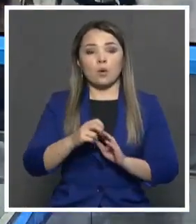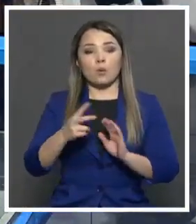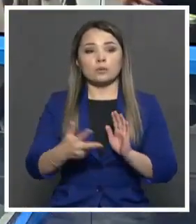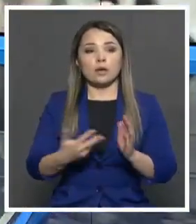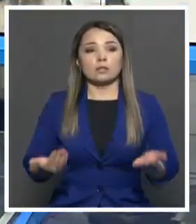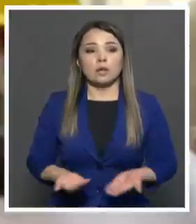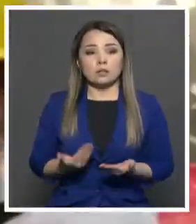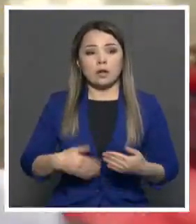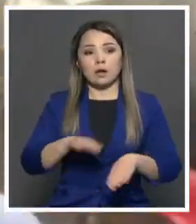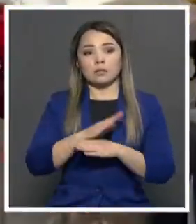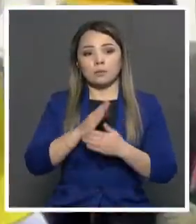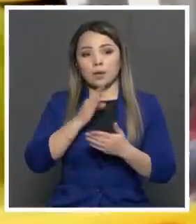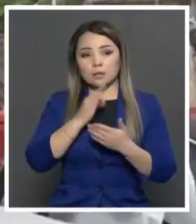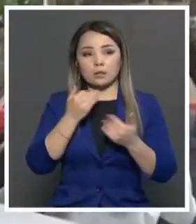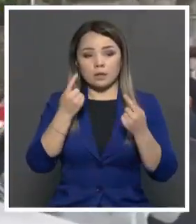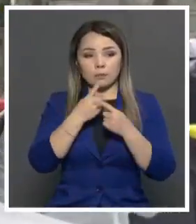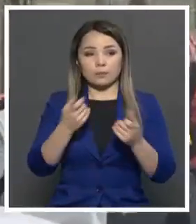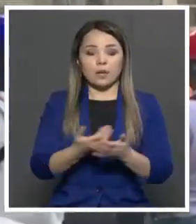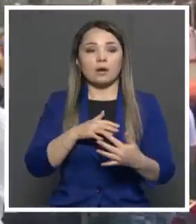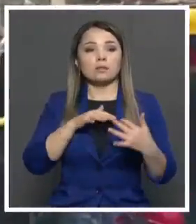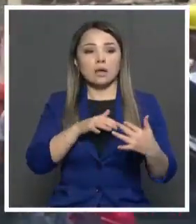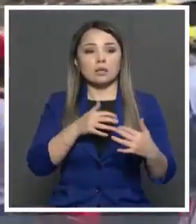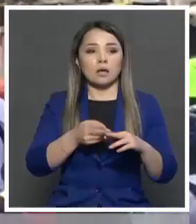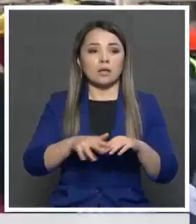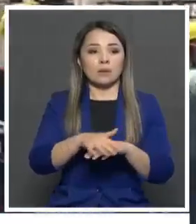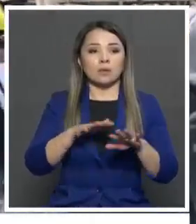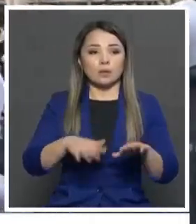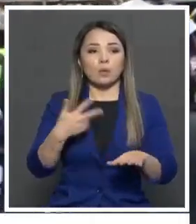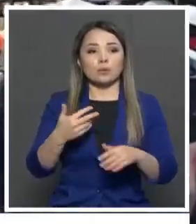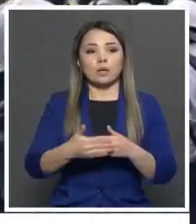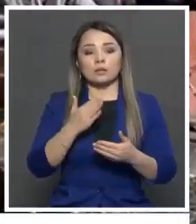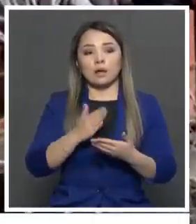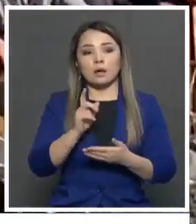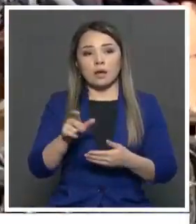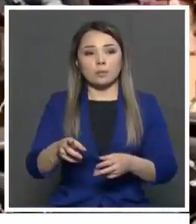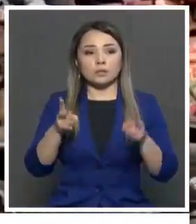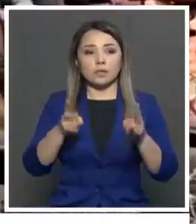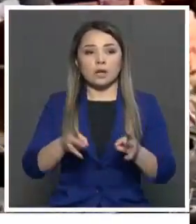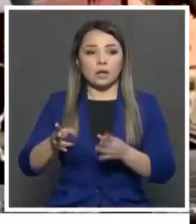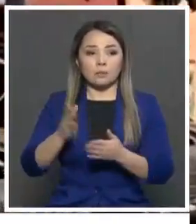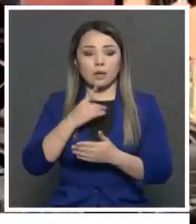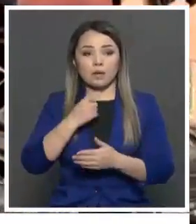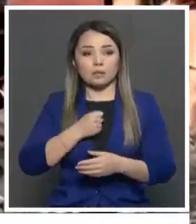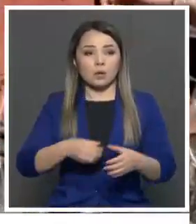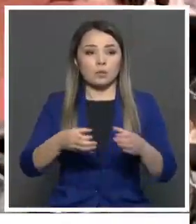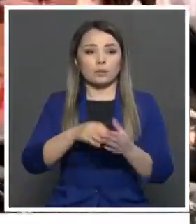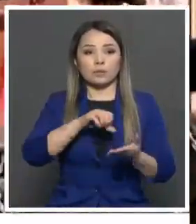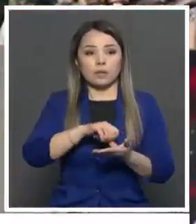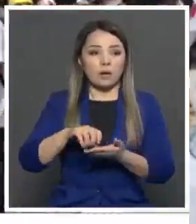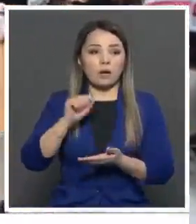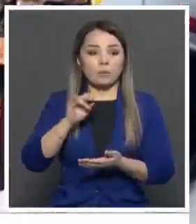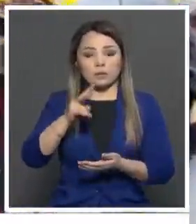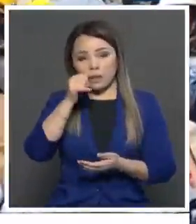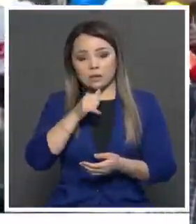қаза тапқан еді. Соңғы мәліметке қарағанда, бүгінгі қақтығыстар кезінде кемінде 30 адам жараланды. Бұл мемлекетте әскери хунта үкіметті ақпанның бірінде